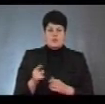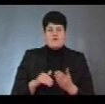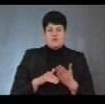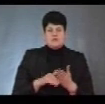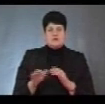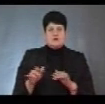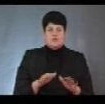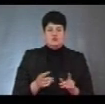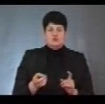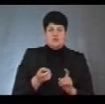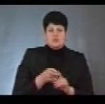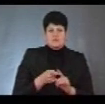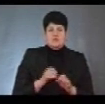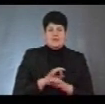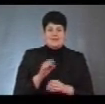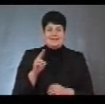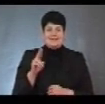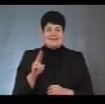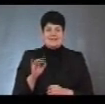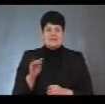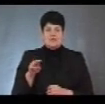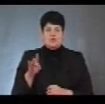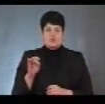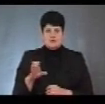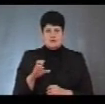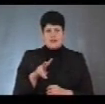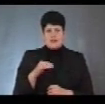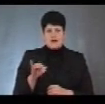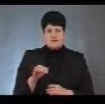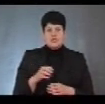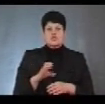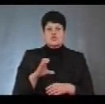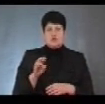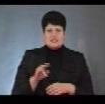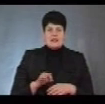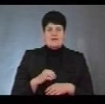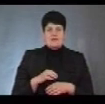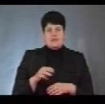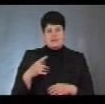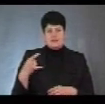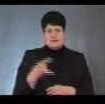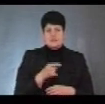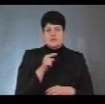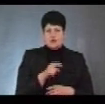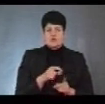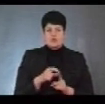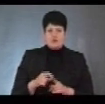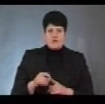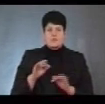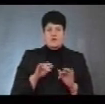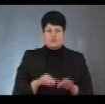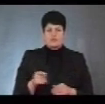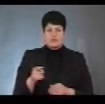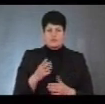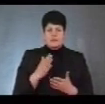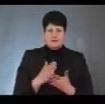рух долучався до проєктів «Citrus Life» і «Соціальне таксі», повідомив один із учасників руху Володимир Процишин. За його словами, рух у Тернополі